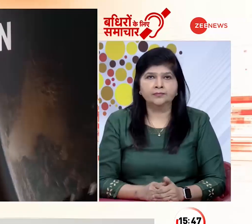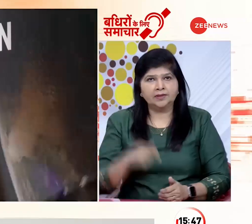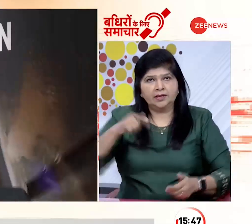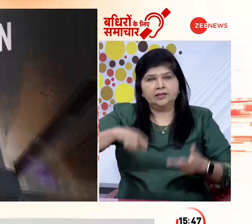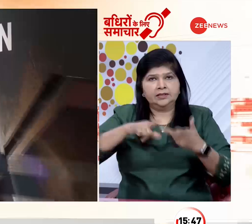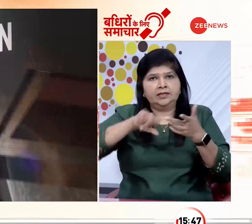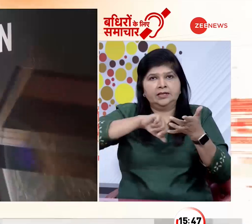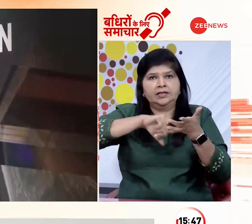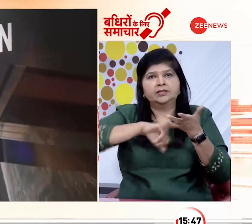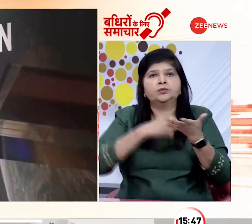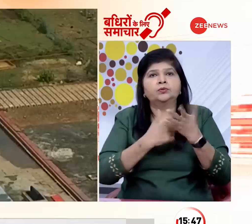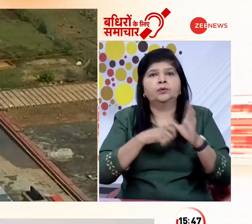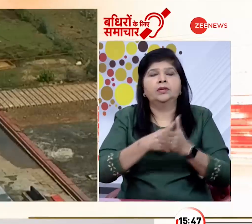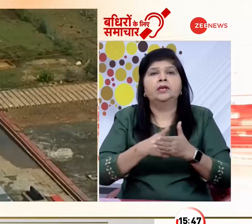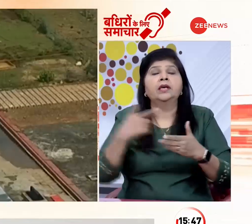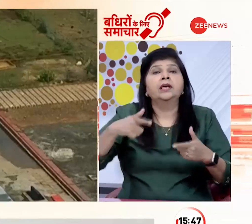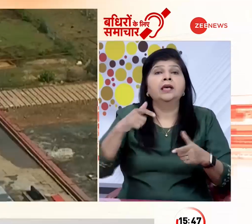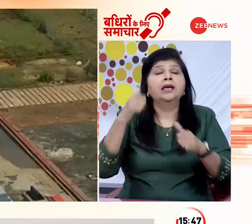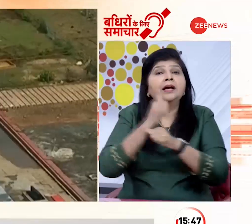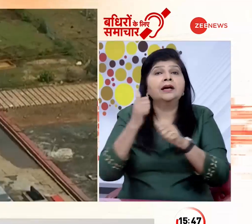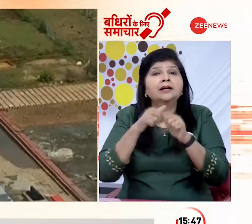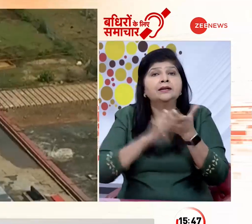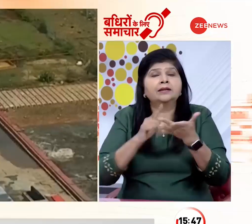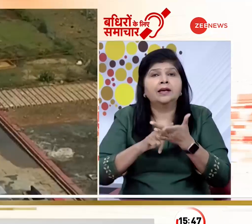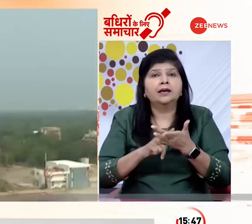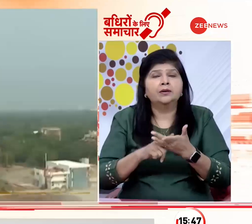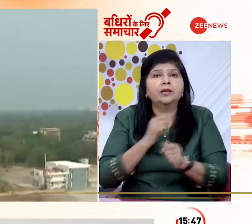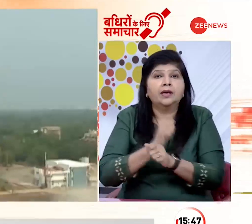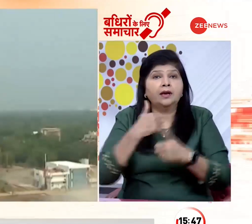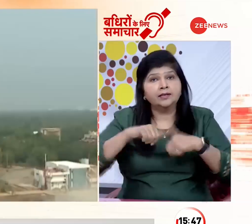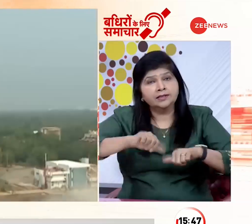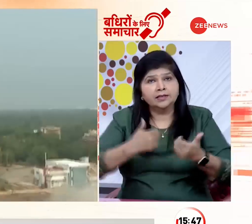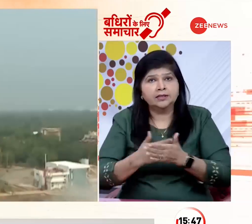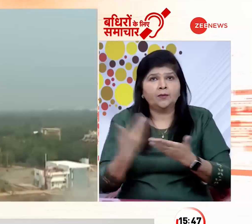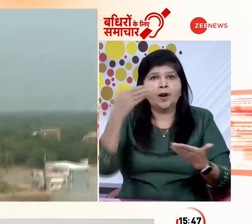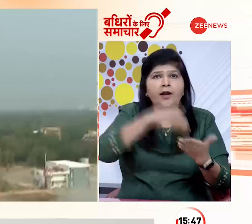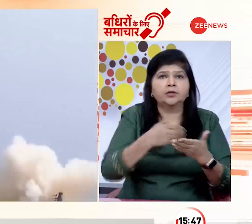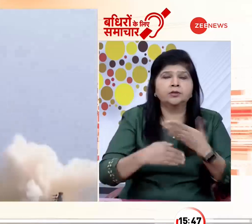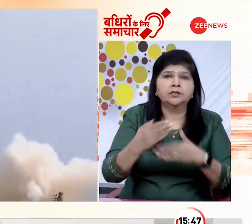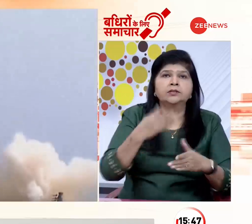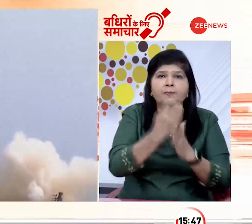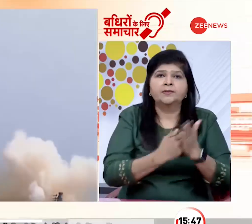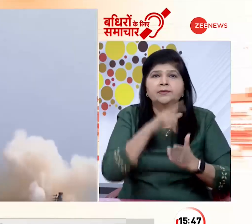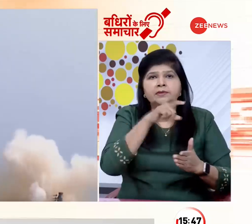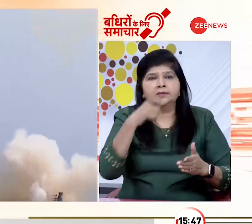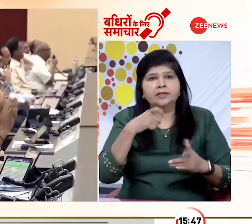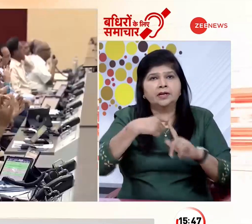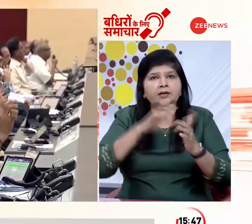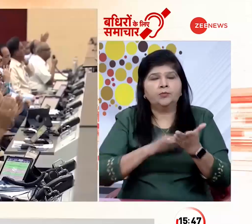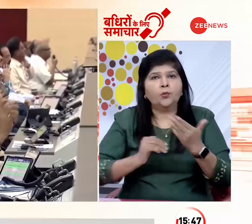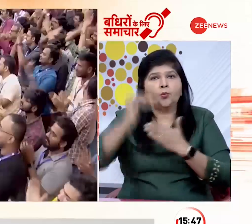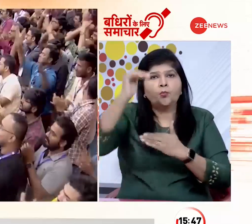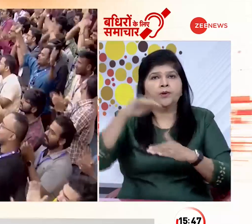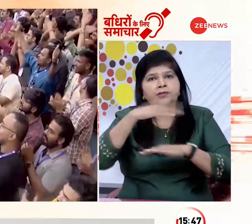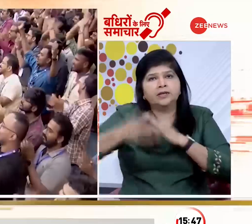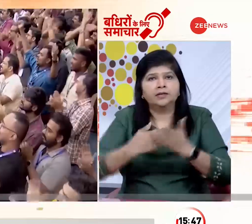आज इसरो ने गगनयान की कामयाब टेस्ट लॉन्चिंग की और इस मिशन में 17 किलोमीटर